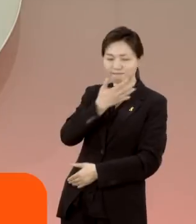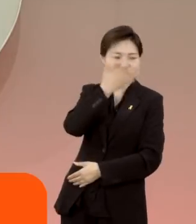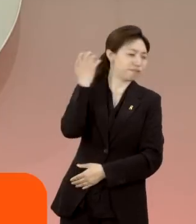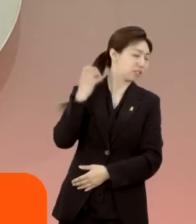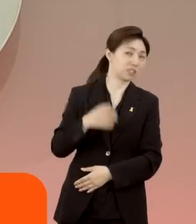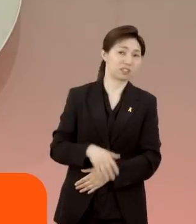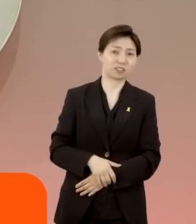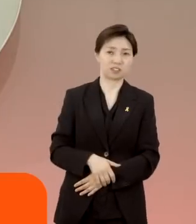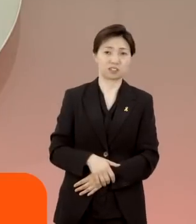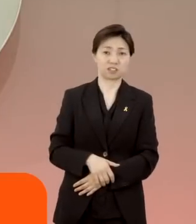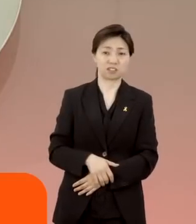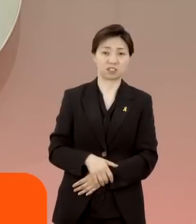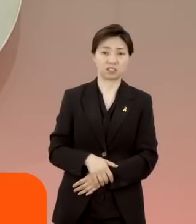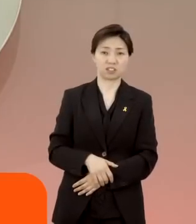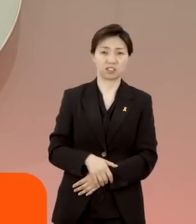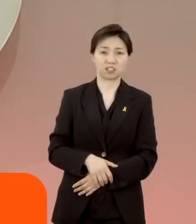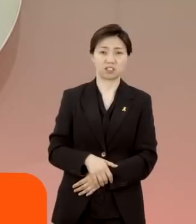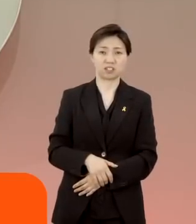나를